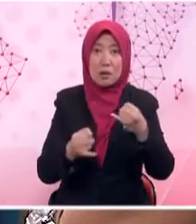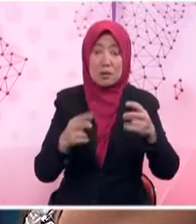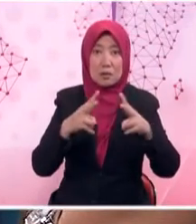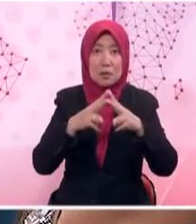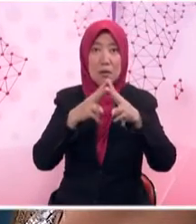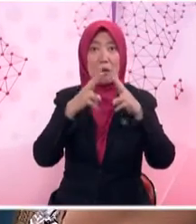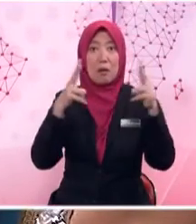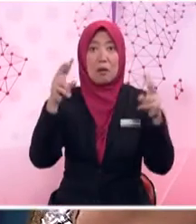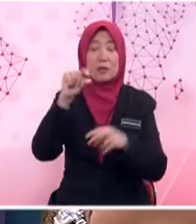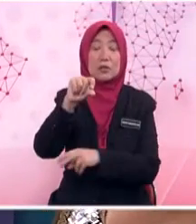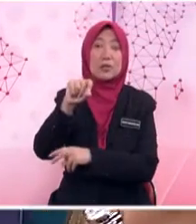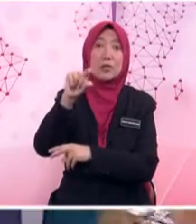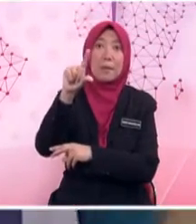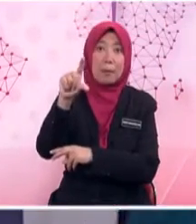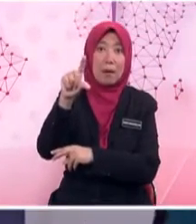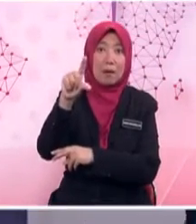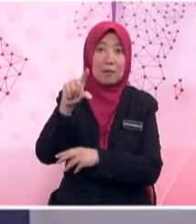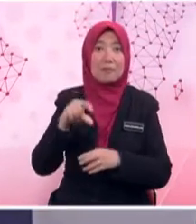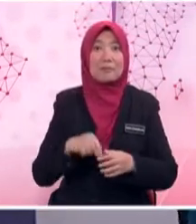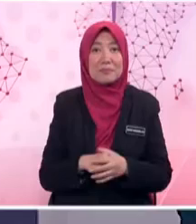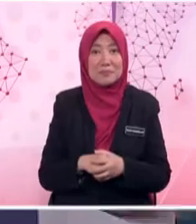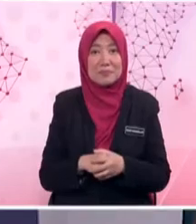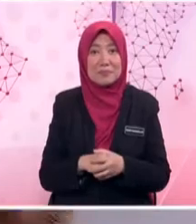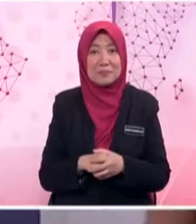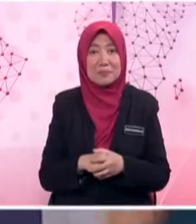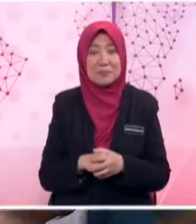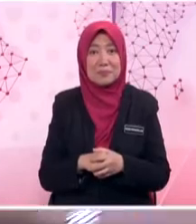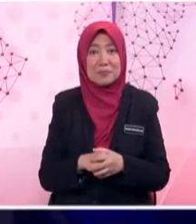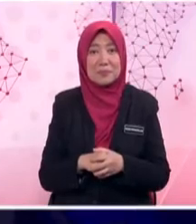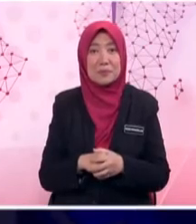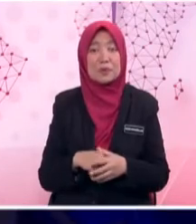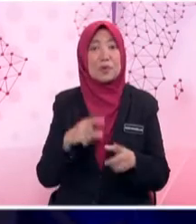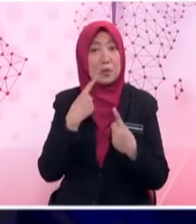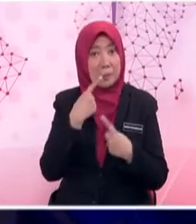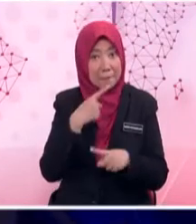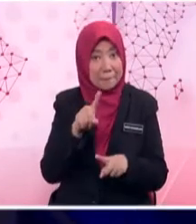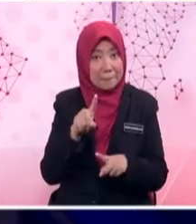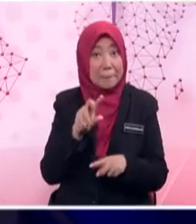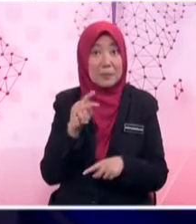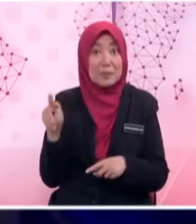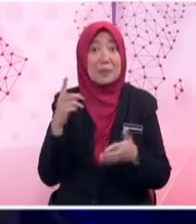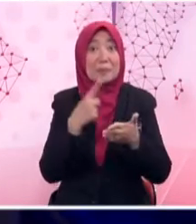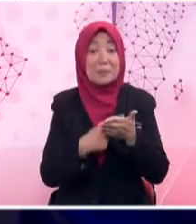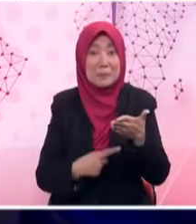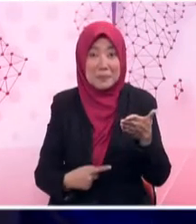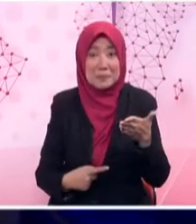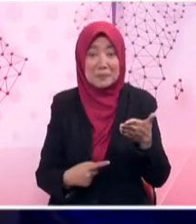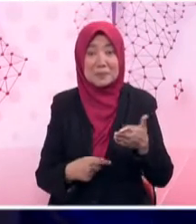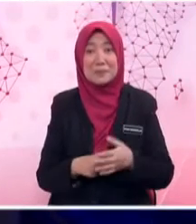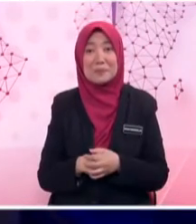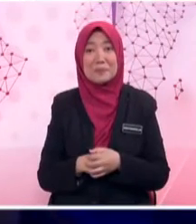betul. Buku cerita itu sangat tebal, cikgu. Ya, betul. Jom kita buat ya. Baik.